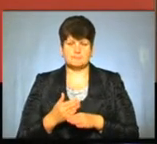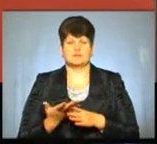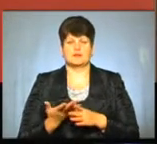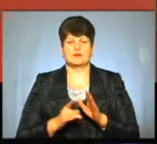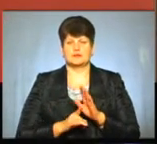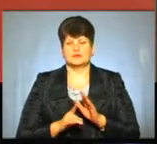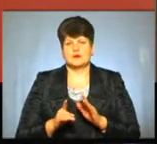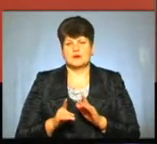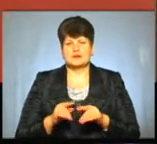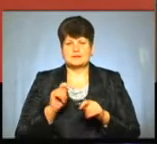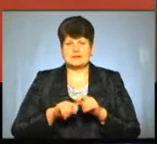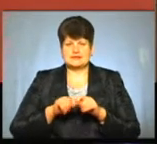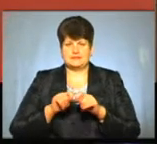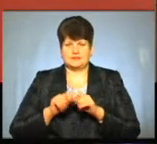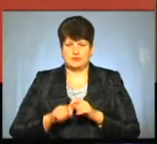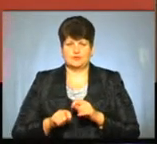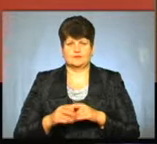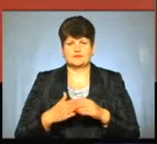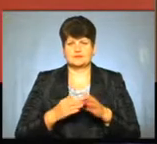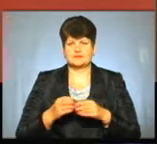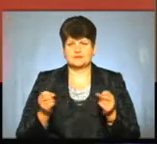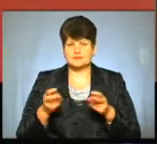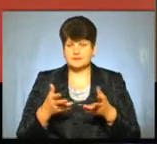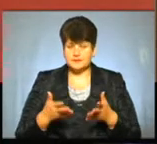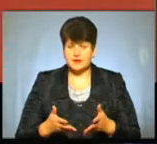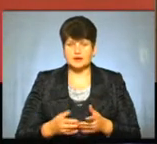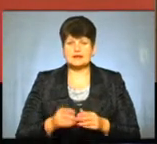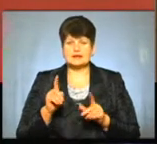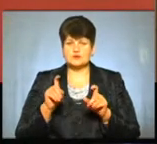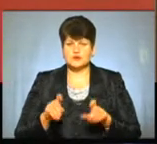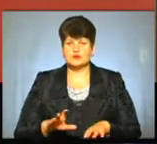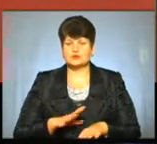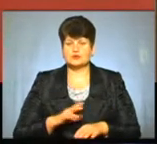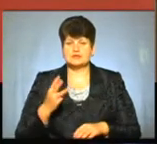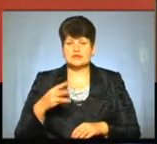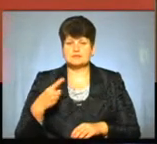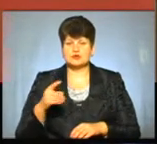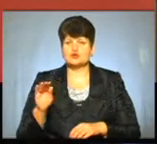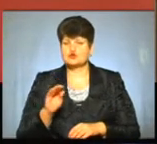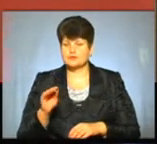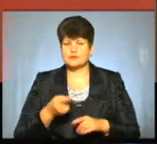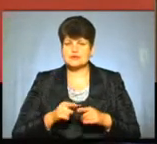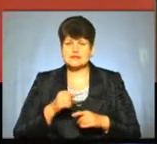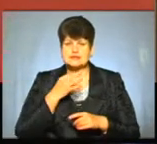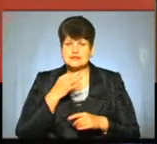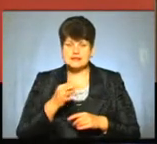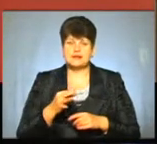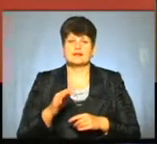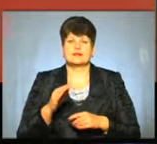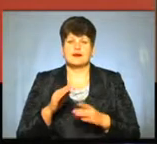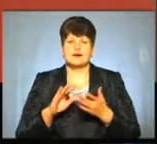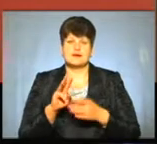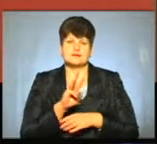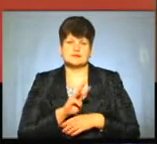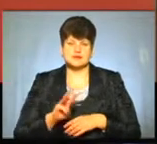– незалежному оцінюванні фахових знань та умінь. Тестування відбулося 31 жовтня. Про це повідомили на сайті